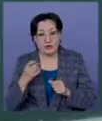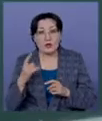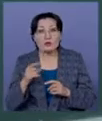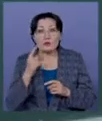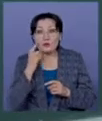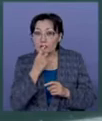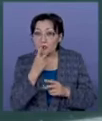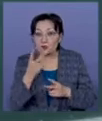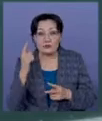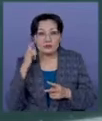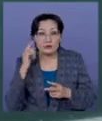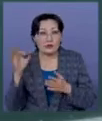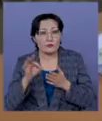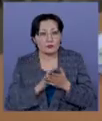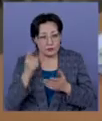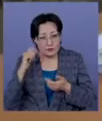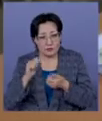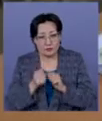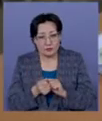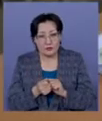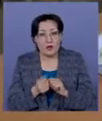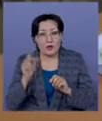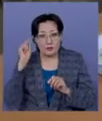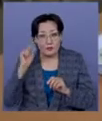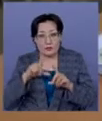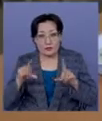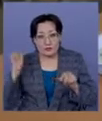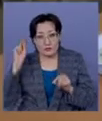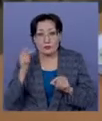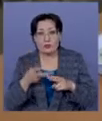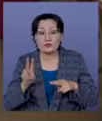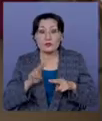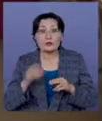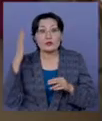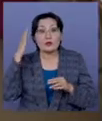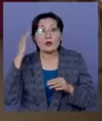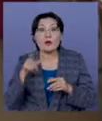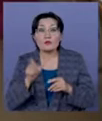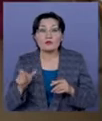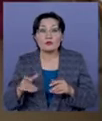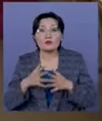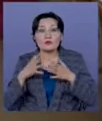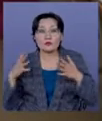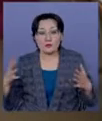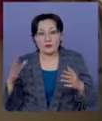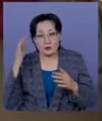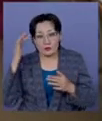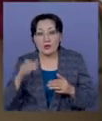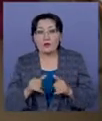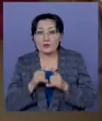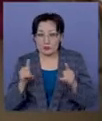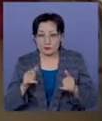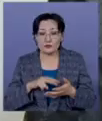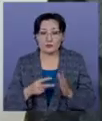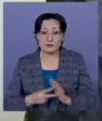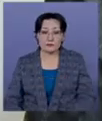көзбен көріп естігендерін лезде жаттап алады. Енді ол білім алатын мектеп педагогтары мұндай дарынды талапкердің таудай талабын одан әрі дамытуды